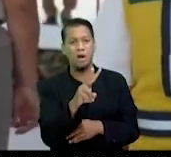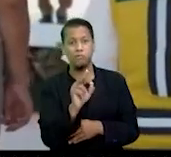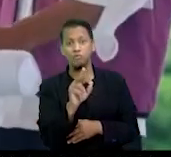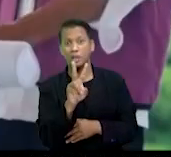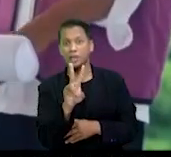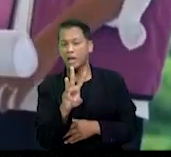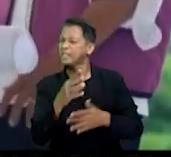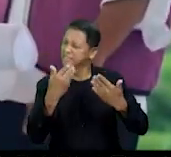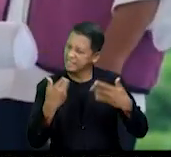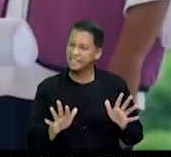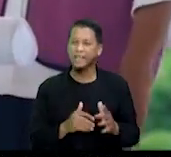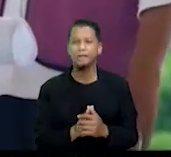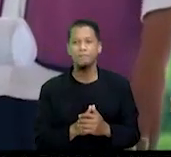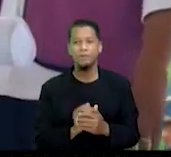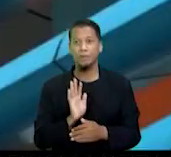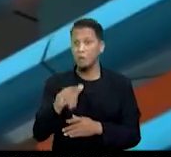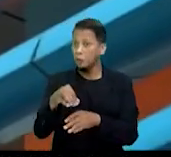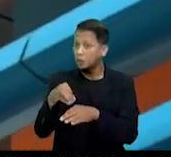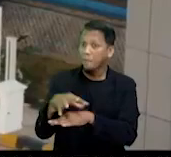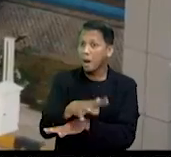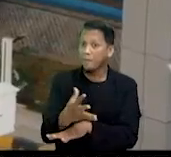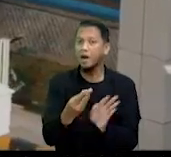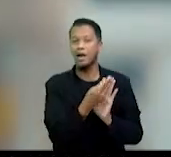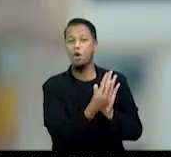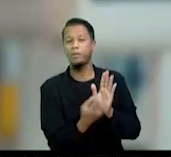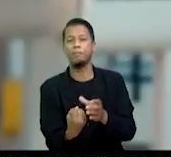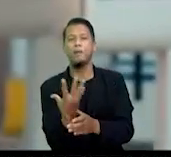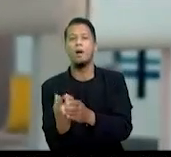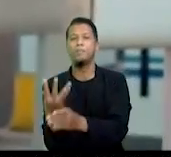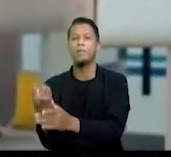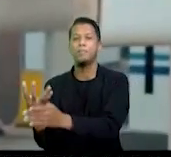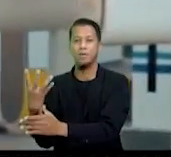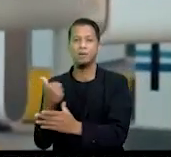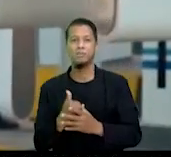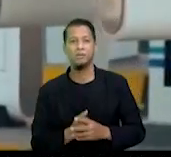serta diharapkan berdampak pada pertumbuhan ekonomi di wilayah Provinsi Banten.